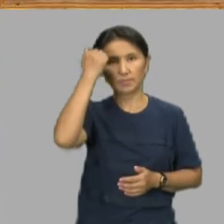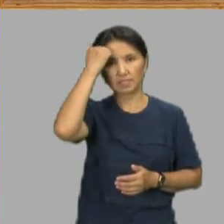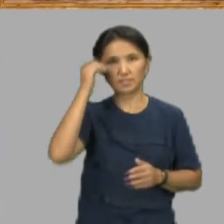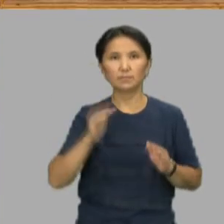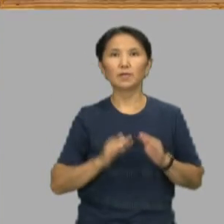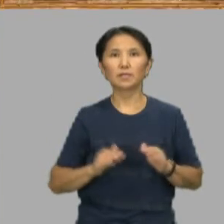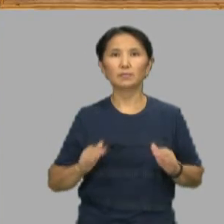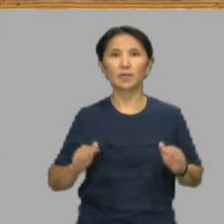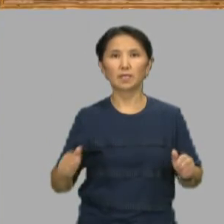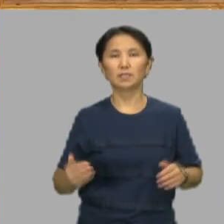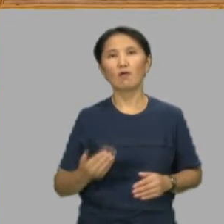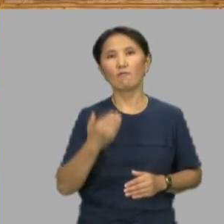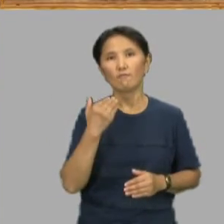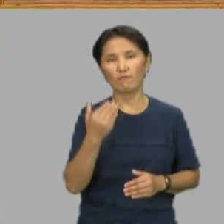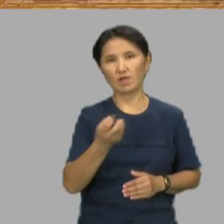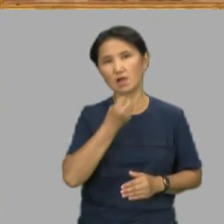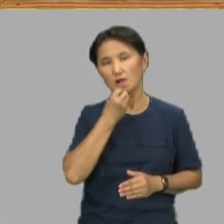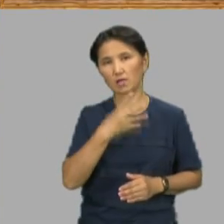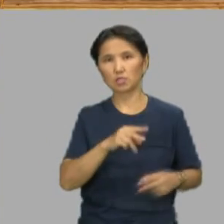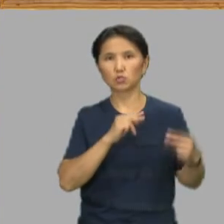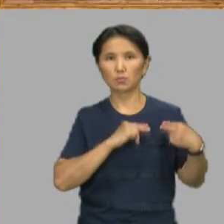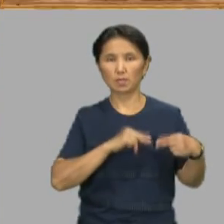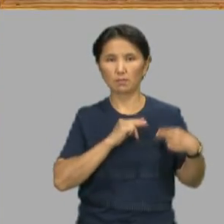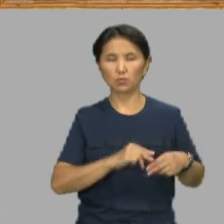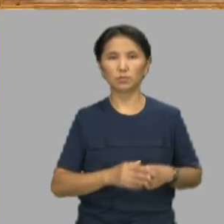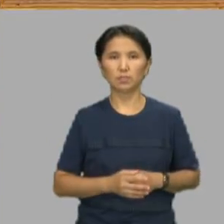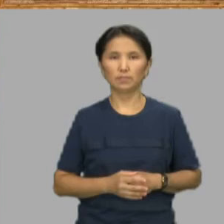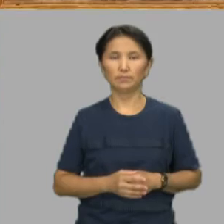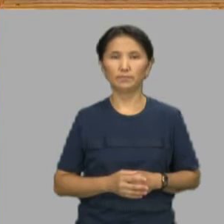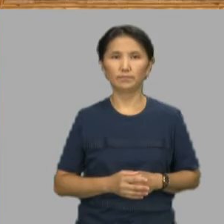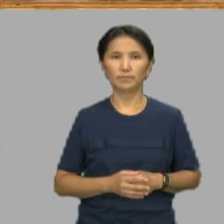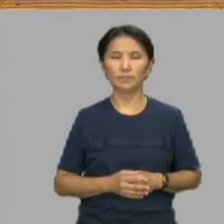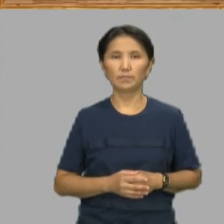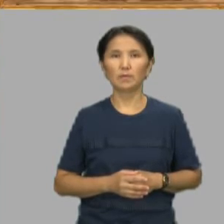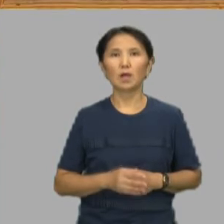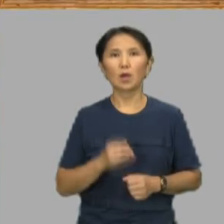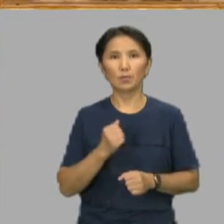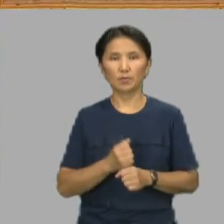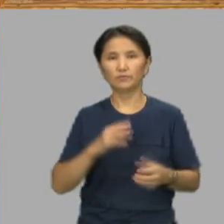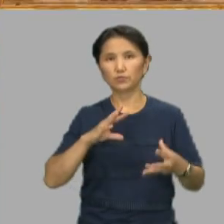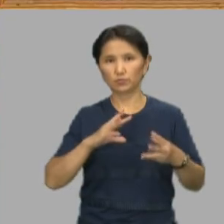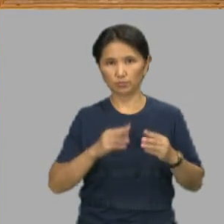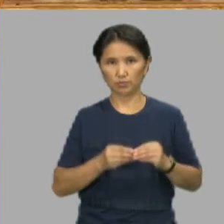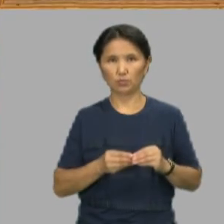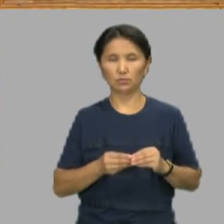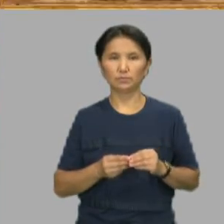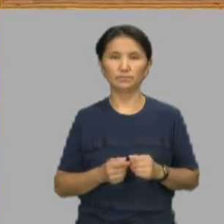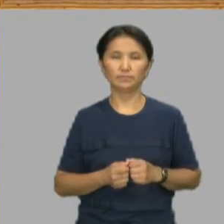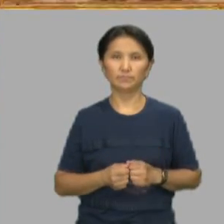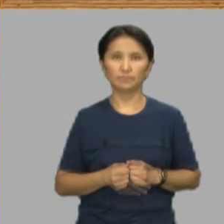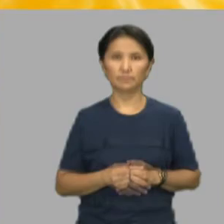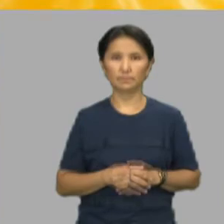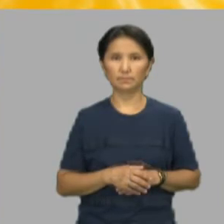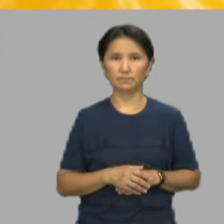Спасибо, ребята! Вы хорошо поработали. Подведем итоги.